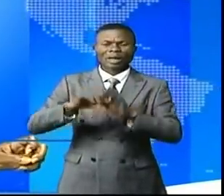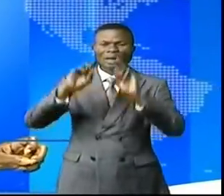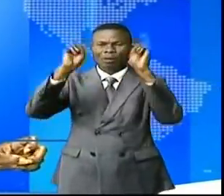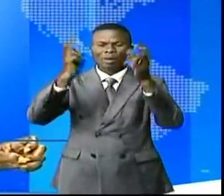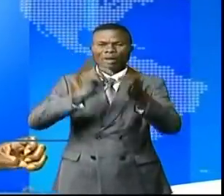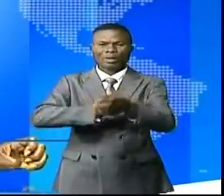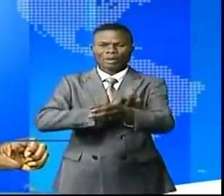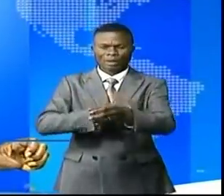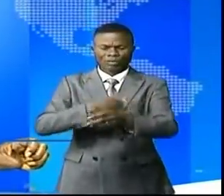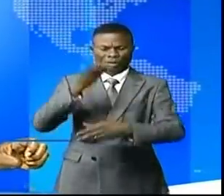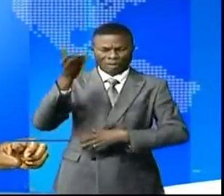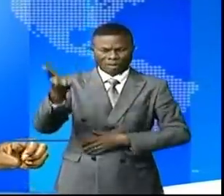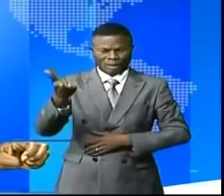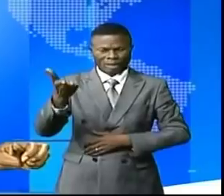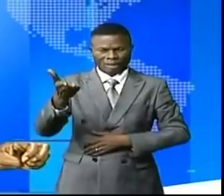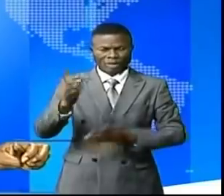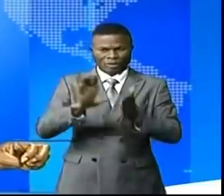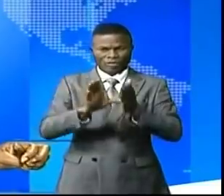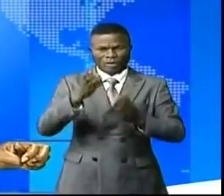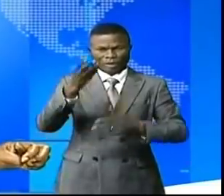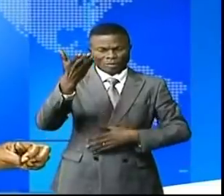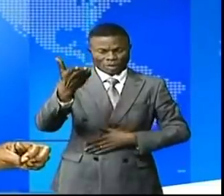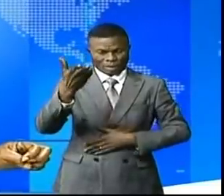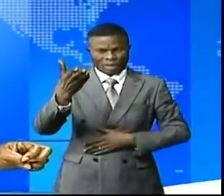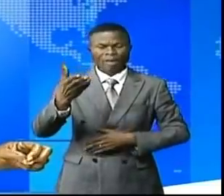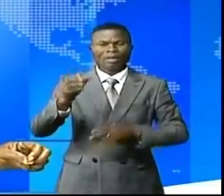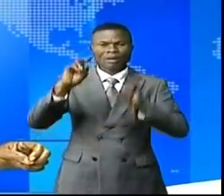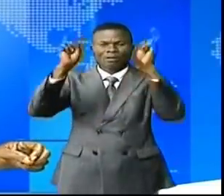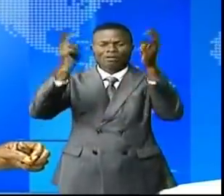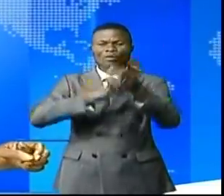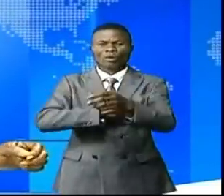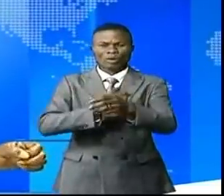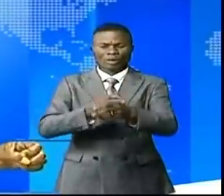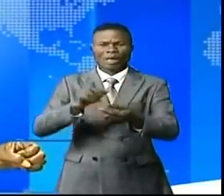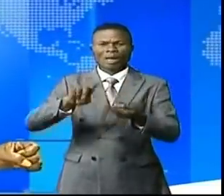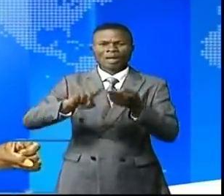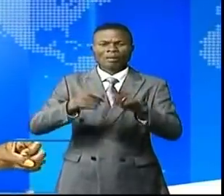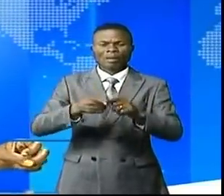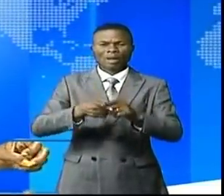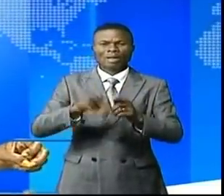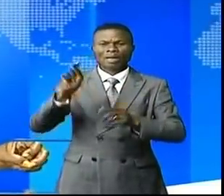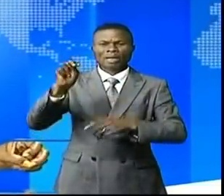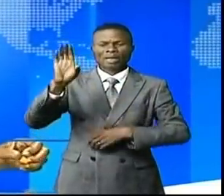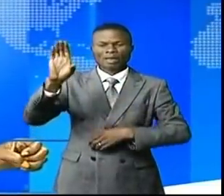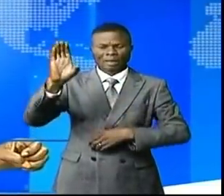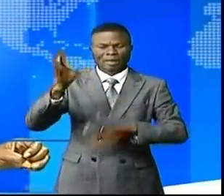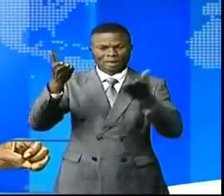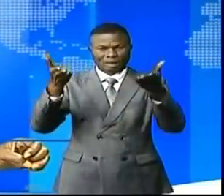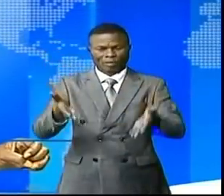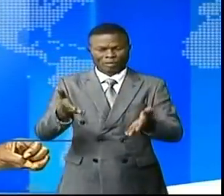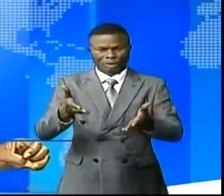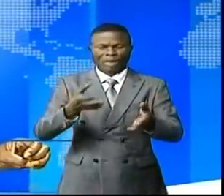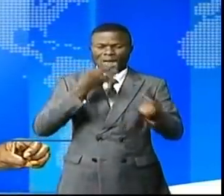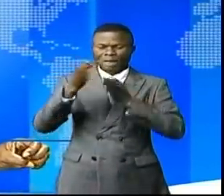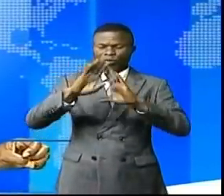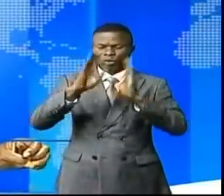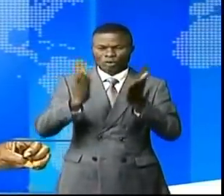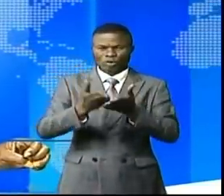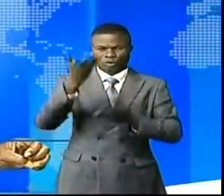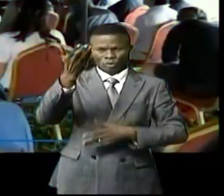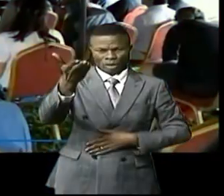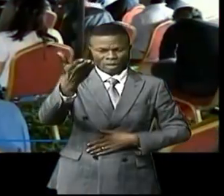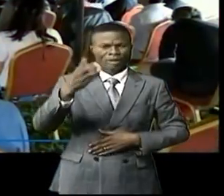partie du territoire national. Sur place à Goma, notre envoyé spécial Patty Tondwangu, bienvenue